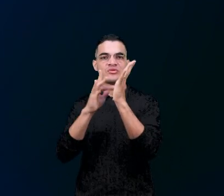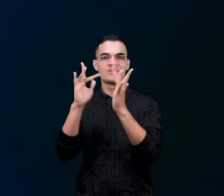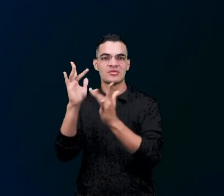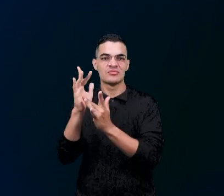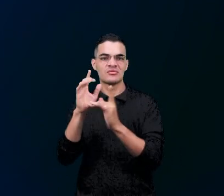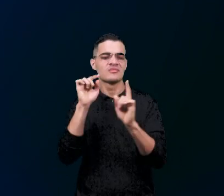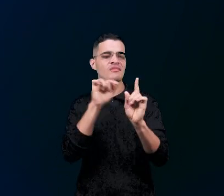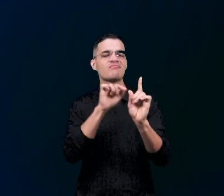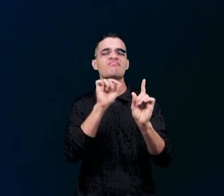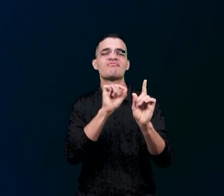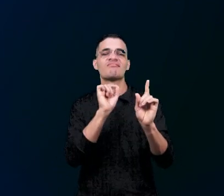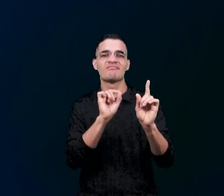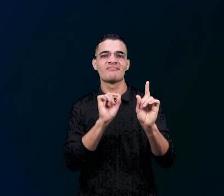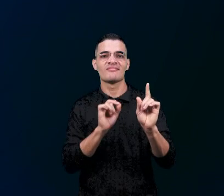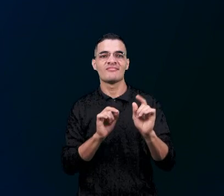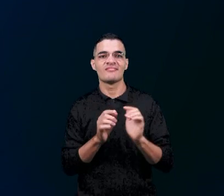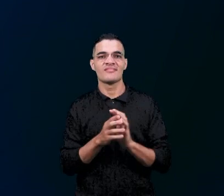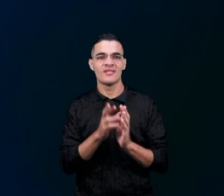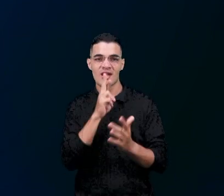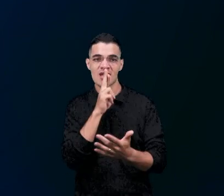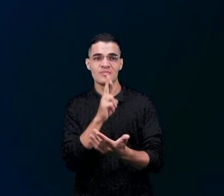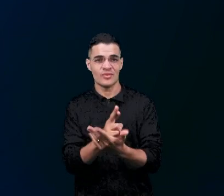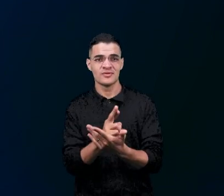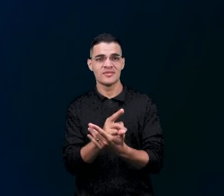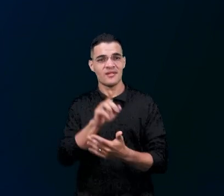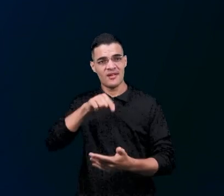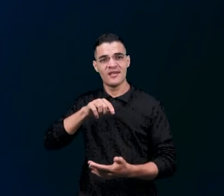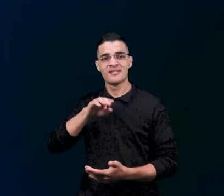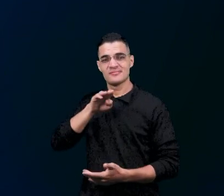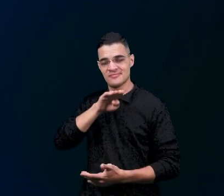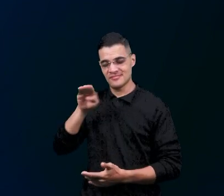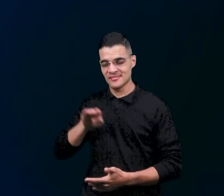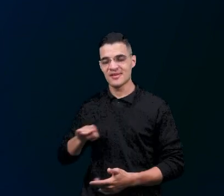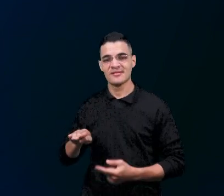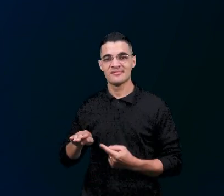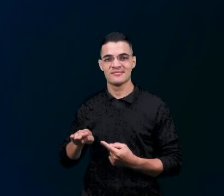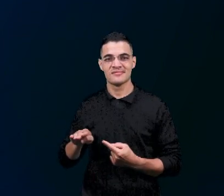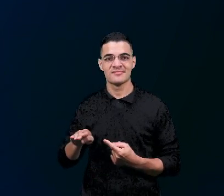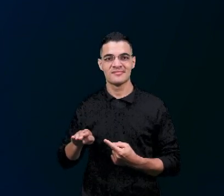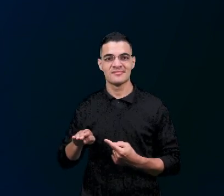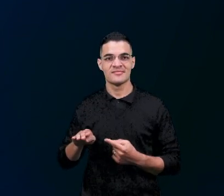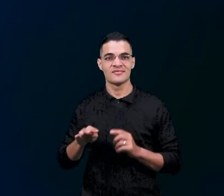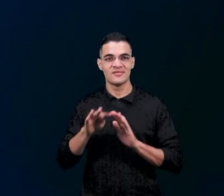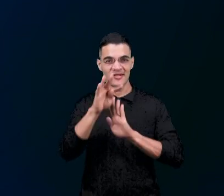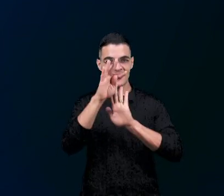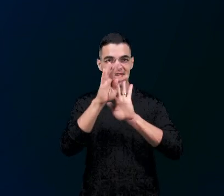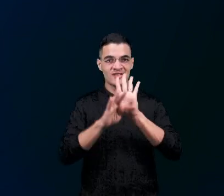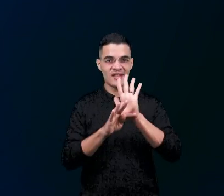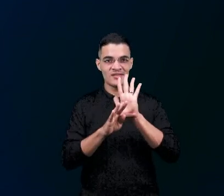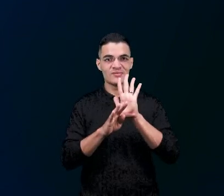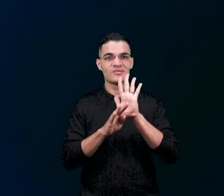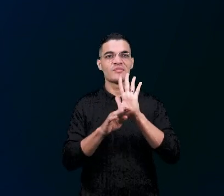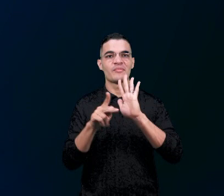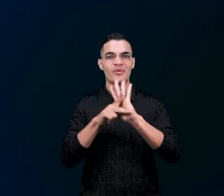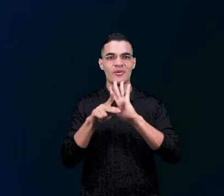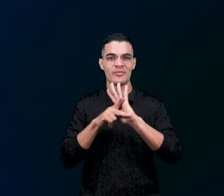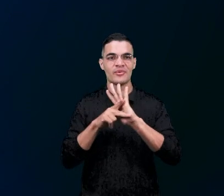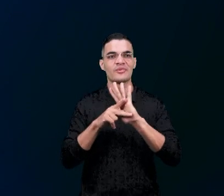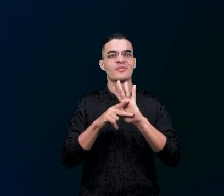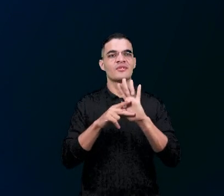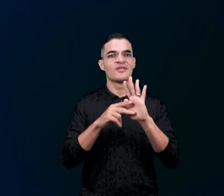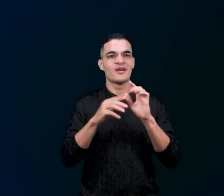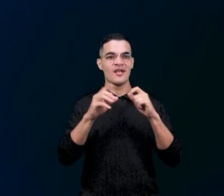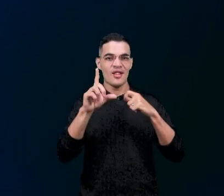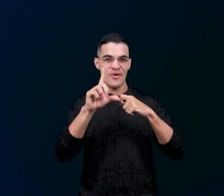dans cette rencontre avec Jésus? La réponse, Zachée. Un texte biblique, Luc